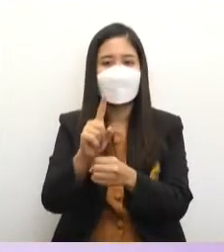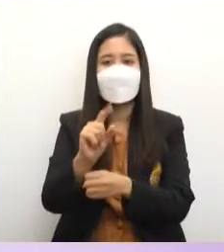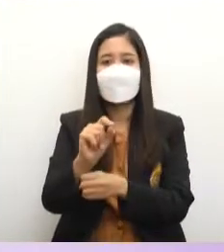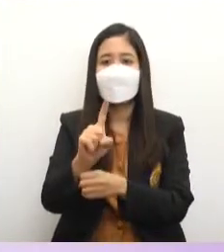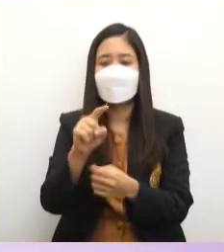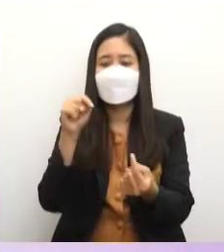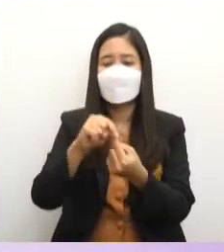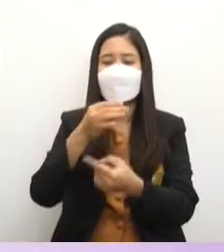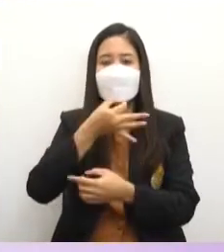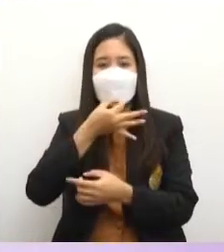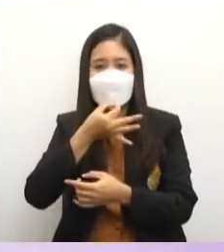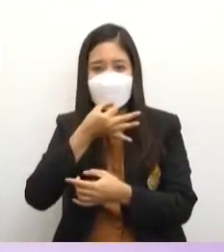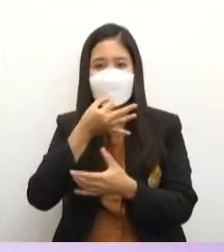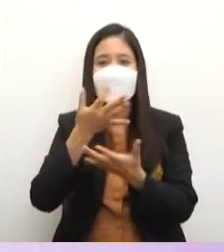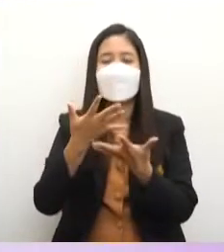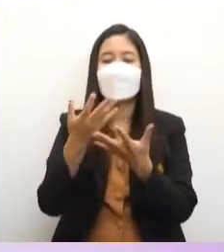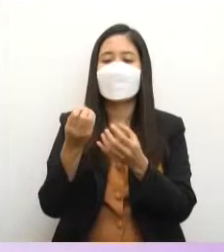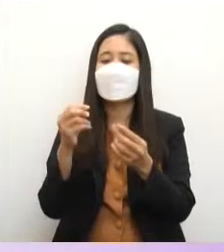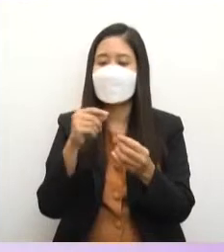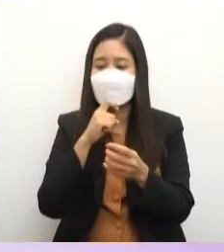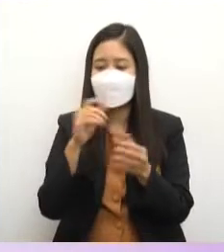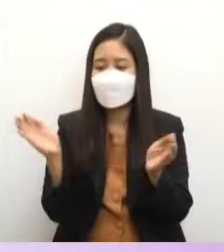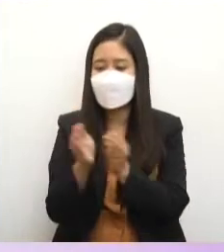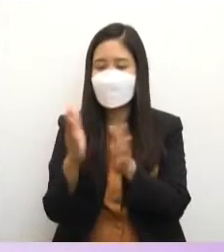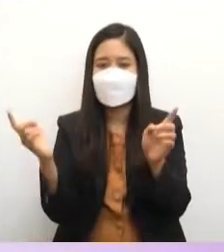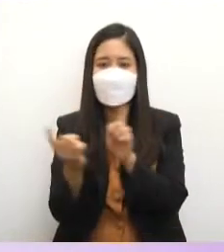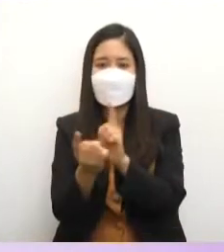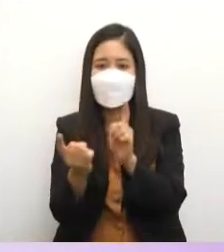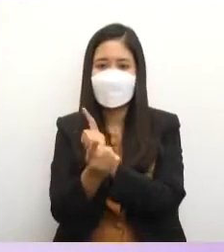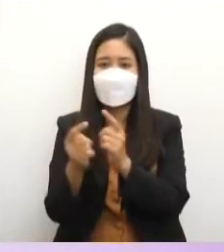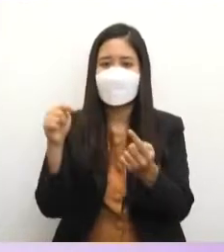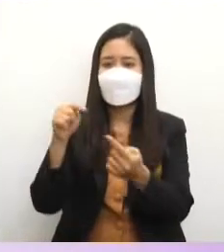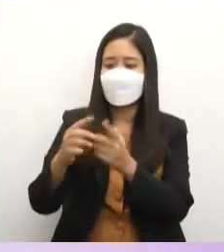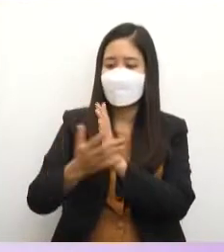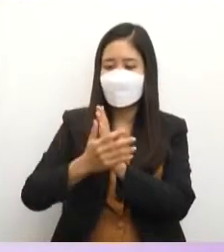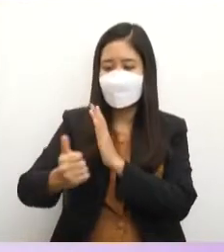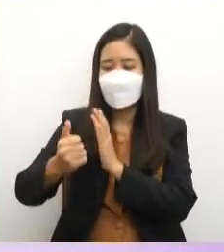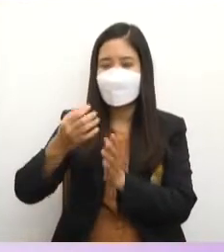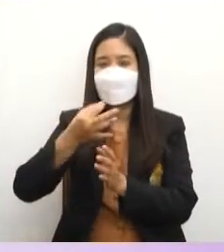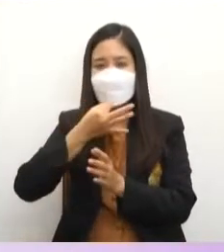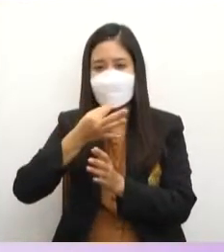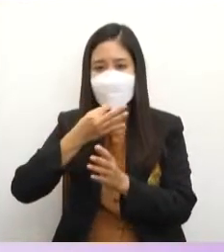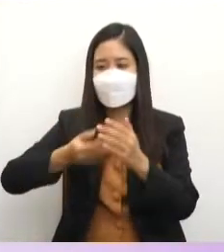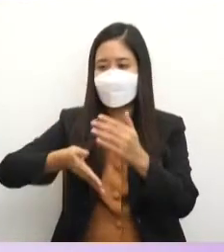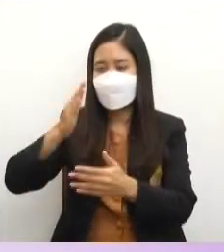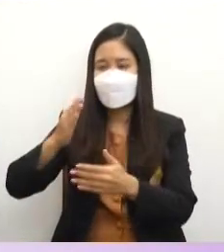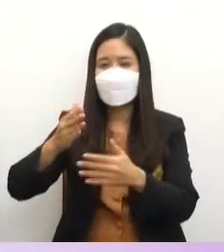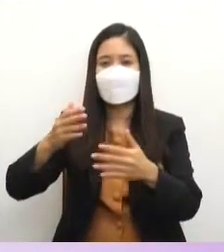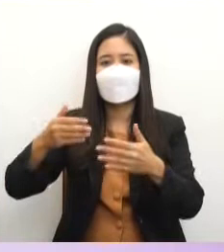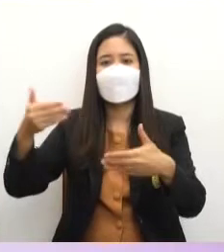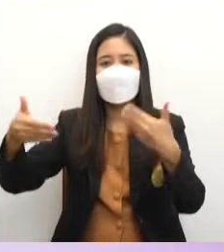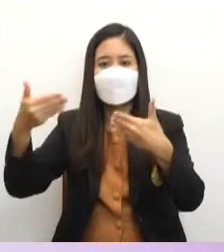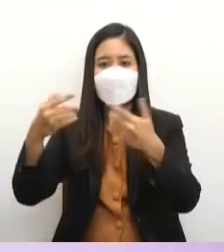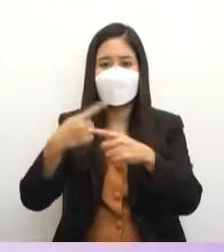อบอาชีพทักษะการอยู่ร่วมกันในสังคมหรือทักษะของการประกอบอาชีพผ่านกิจกรรมต่างๆดังนั้นในกิจกรรมต่างๆเ